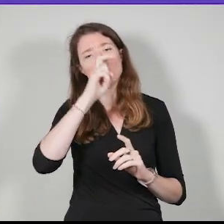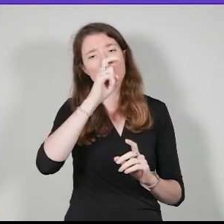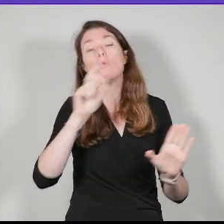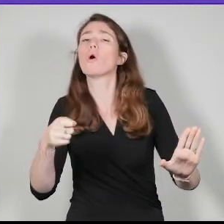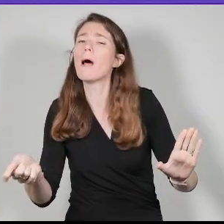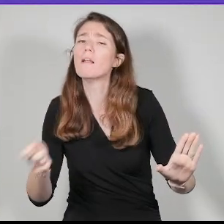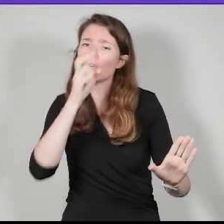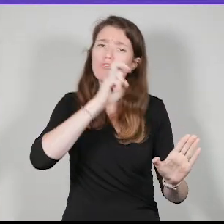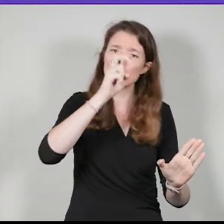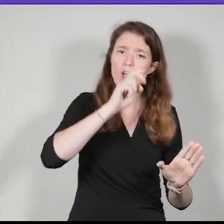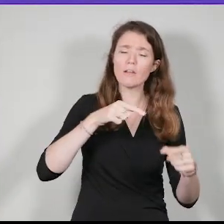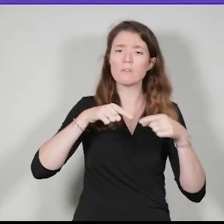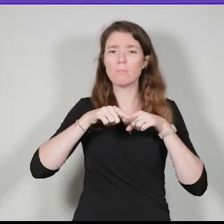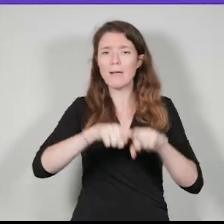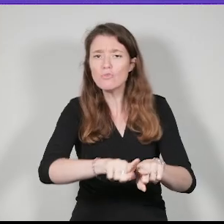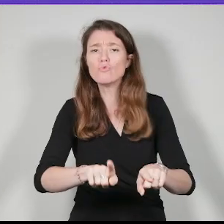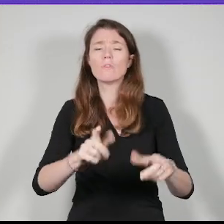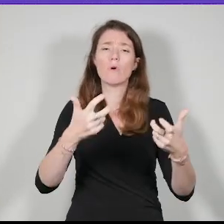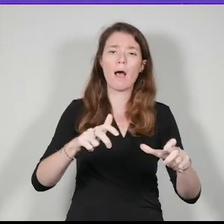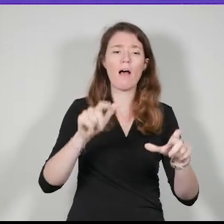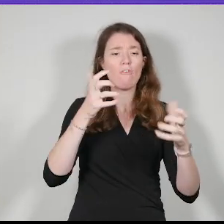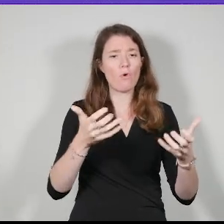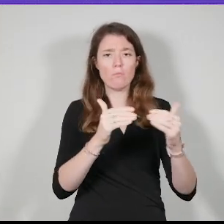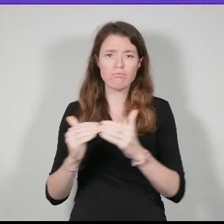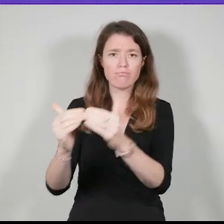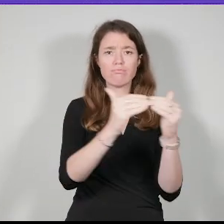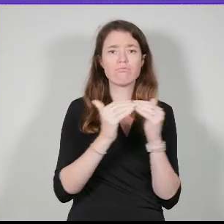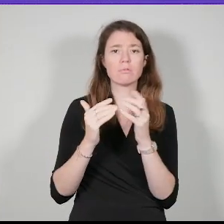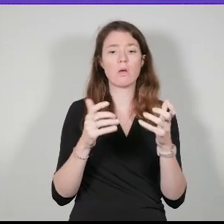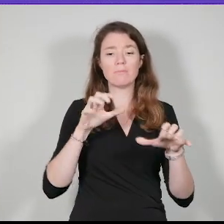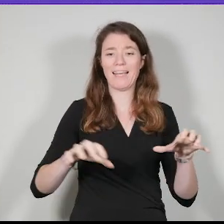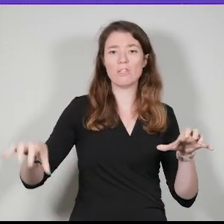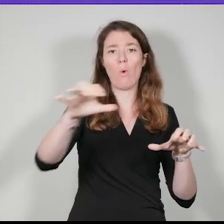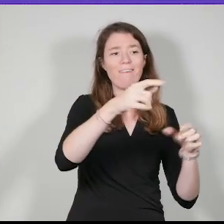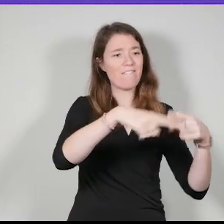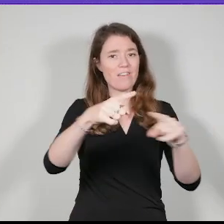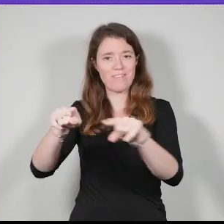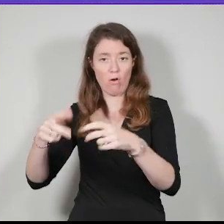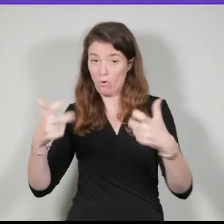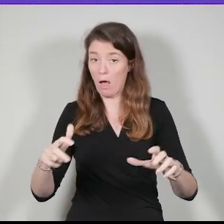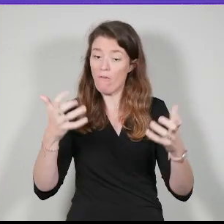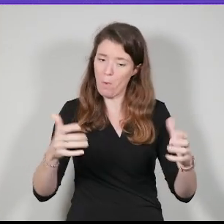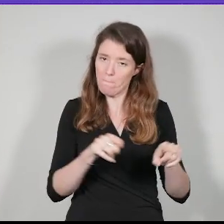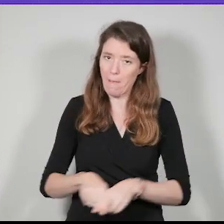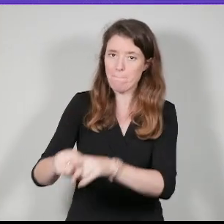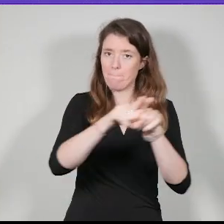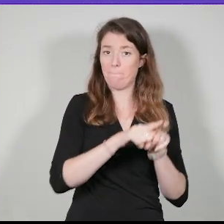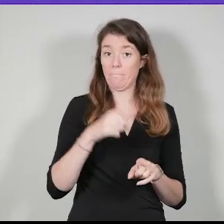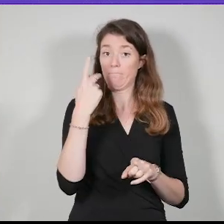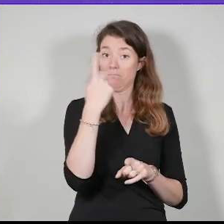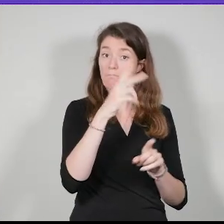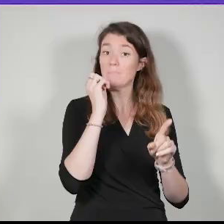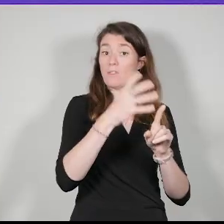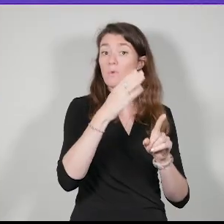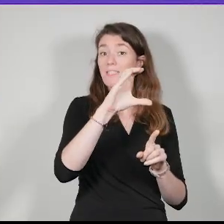à combattre les inégalités, notamment les inégalités territoriales. Hein. Lutter contre les inégalités territoriales, c'est une des missions de la CNSA. Essayer